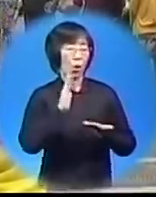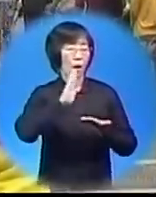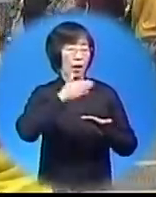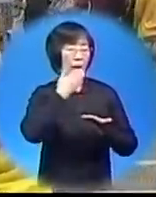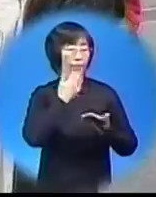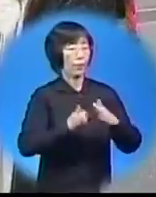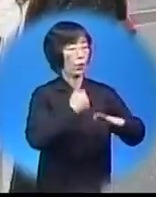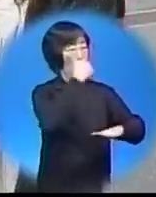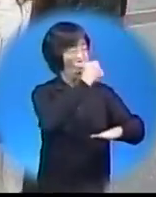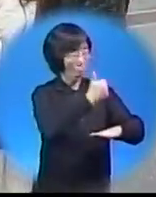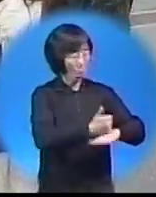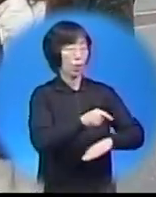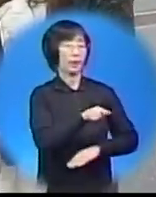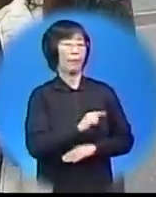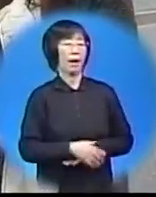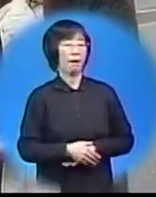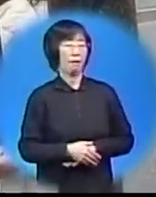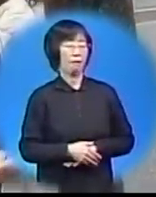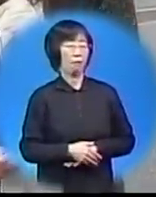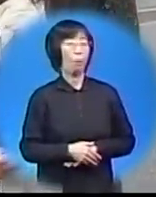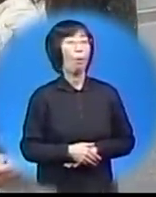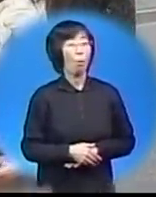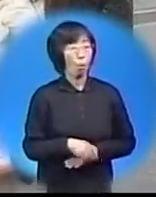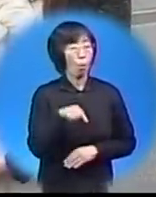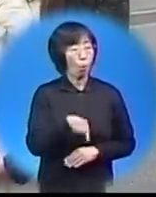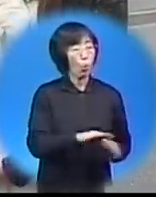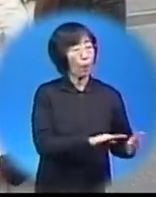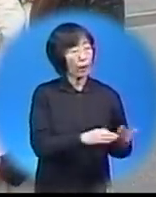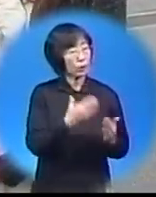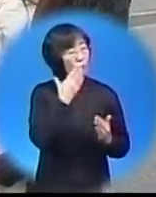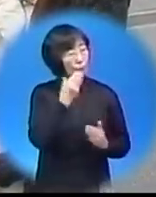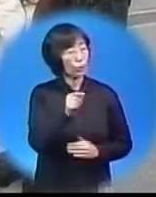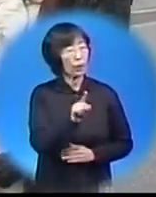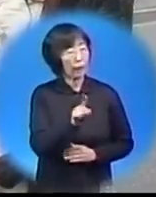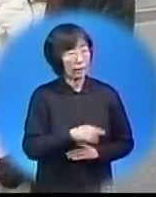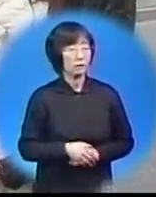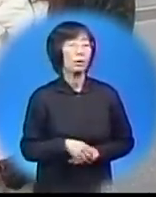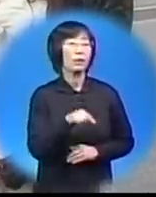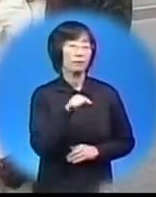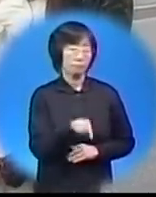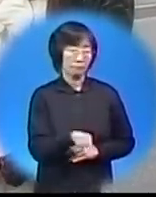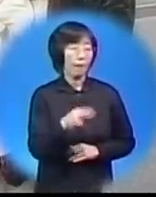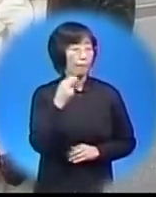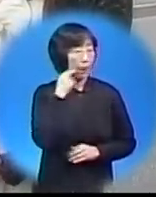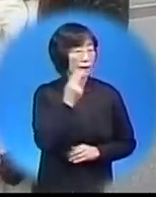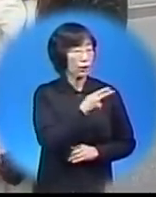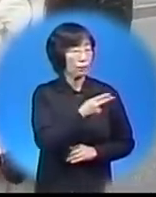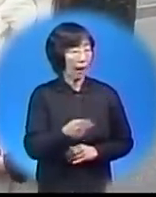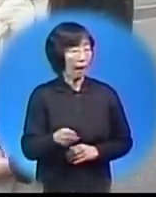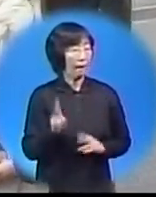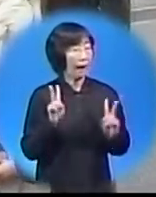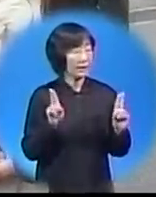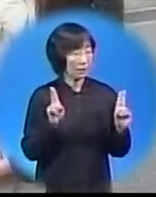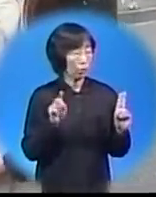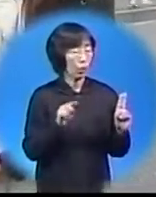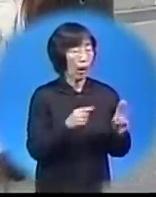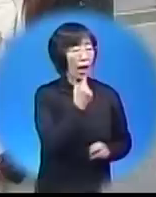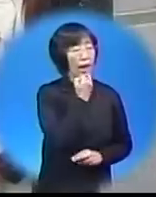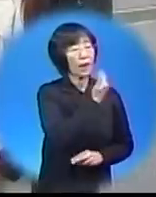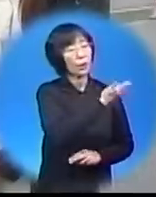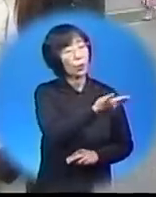から、はい、 上町の魅力ってどんなところですか。 あの上町は今こうして松葉がね、海の幸、それ